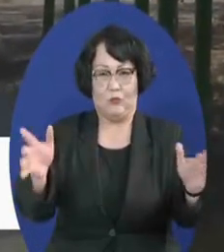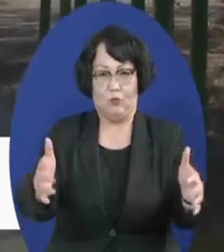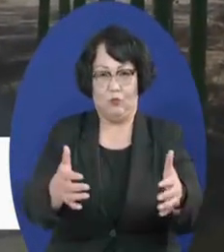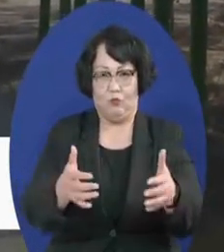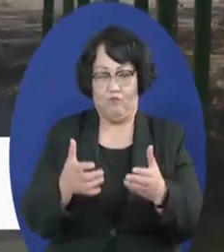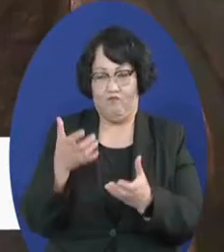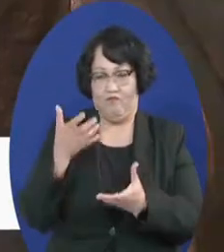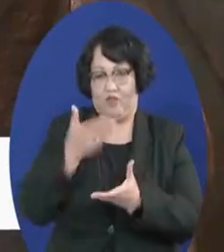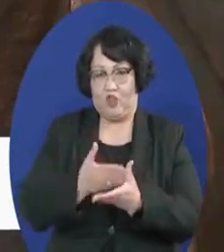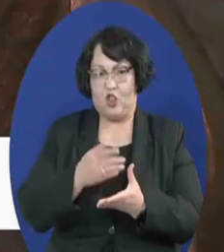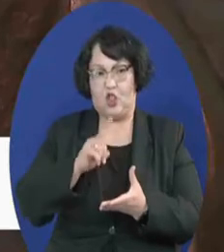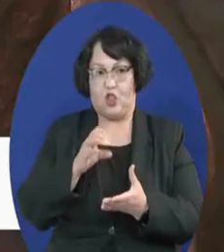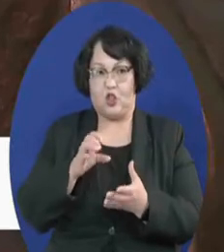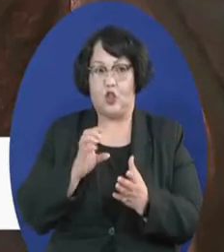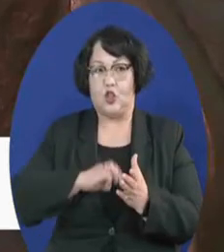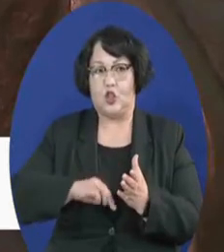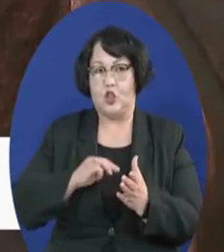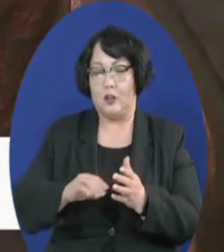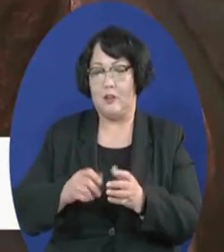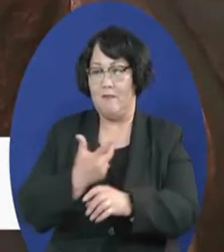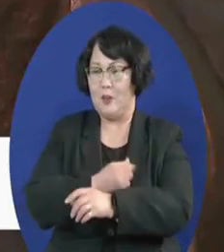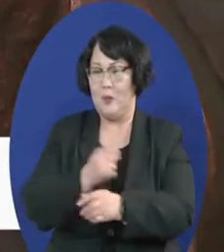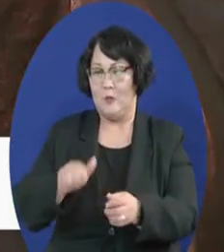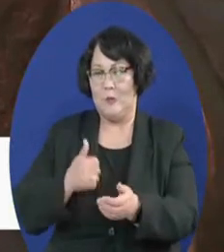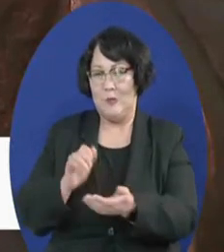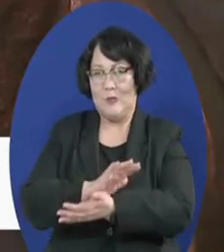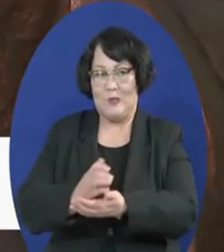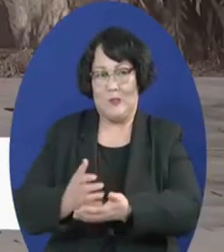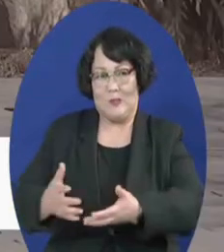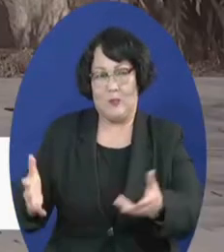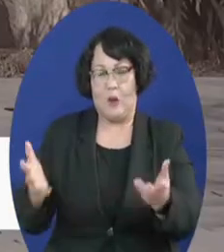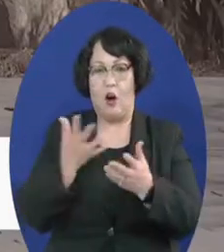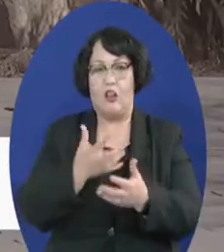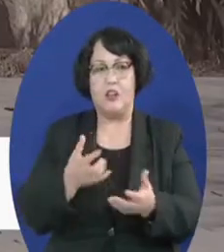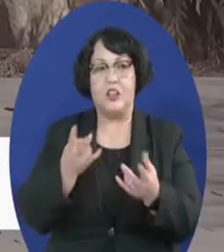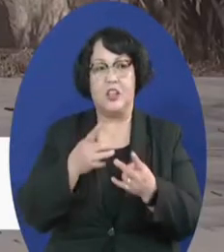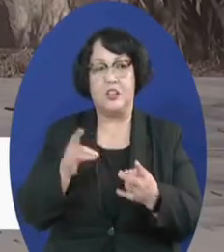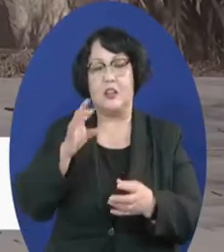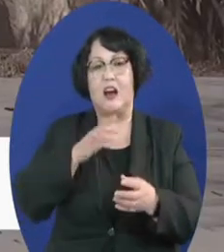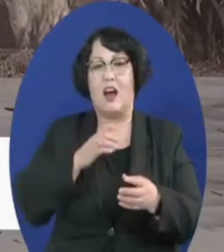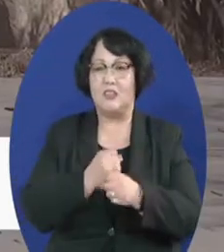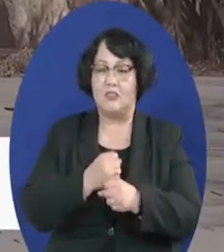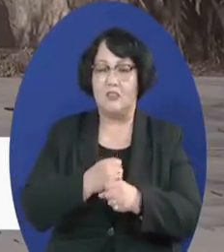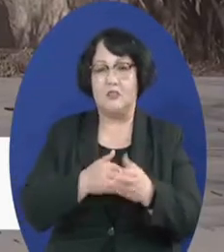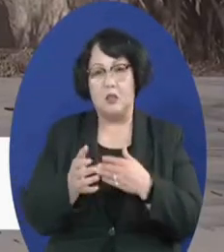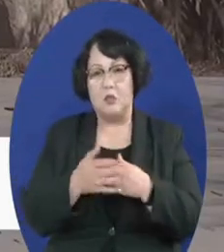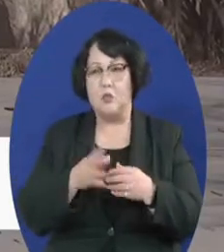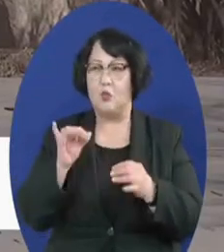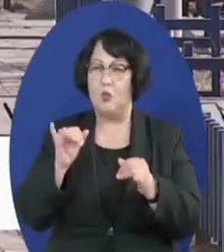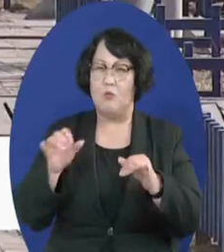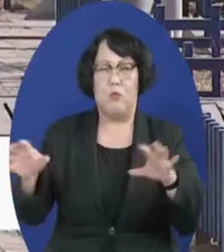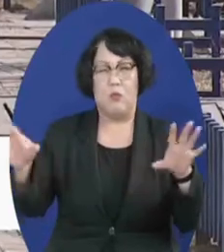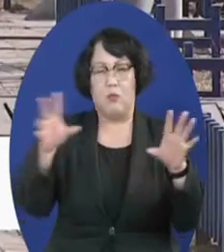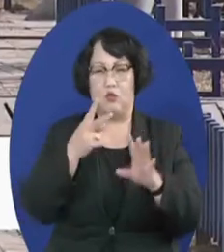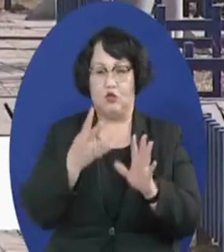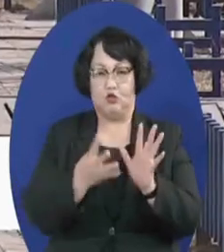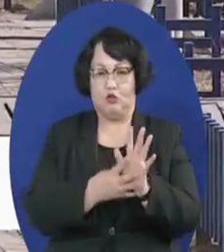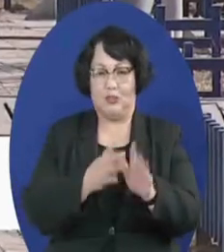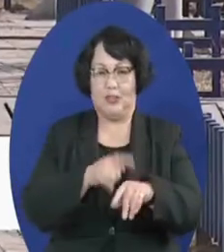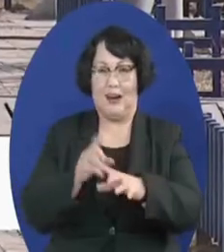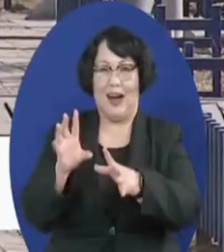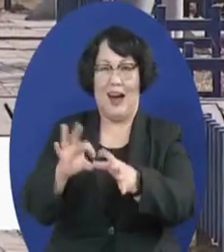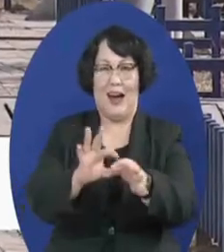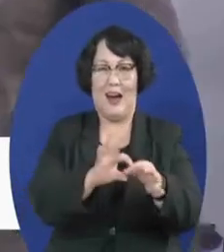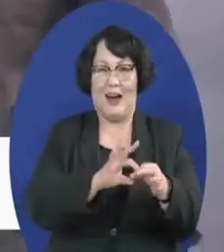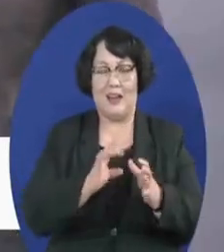үр дүнд хүргэхийн тулд олон нийтийн газрыг 21 цаг хүртэл ажилуулах гэх мэт зохицуулалтыг хэсэг хугацаанд хийх нь зүйтэй гэдгийг ажлын хэсгээ ахлах чин бүрэн